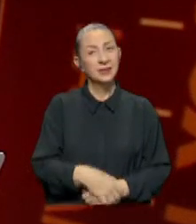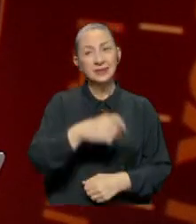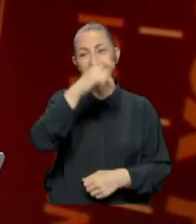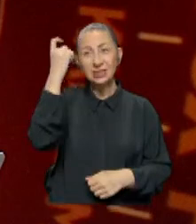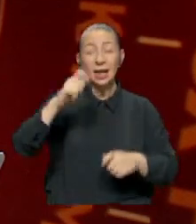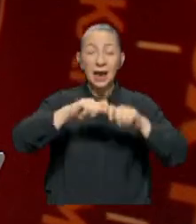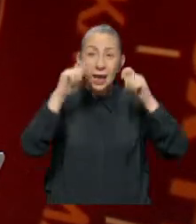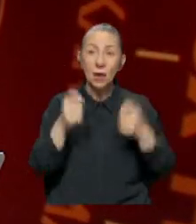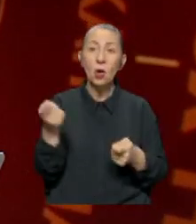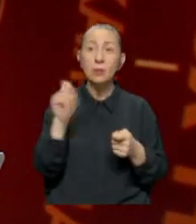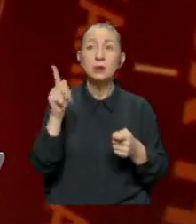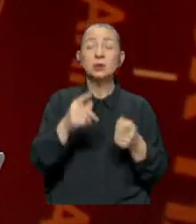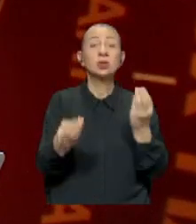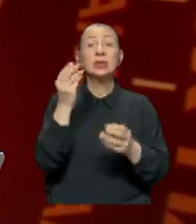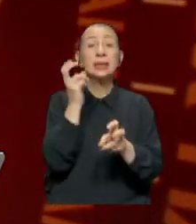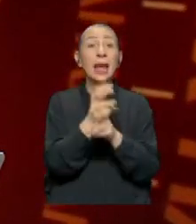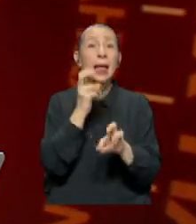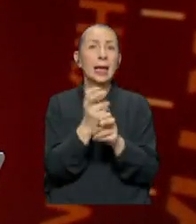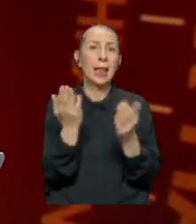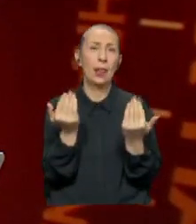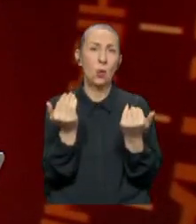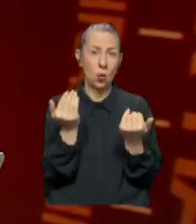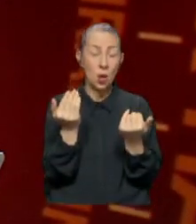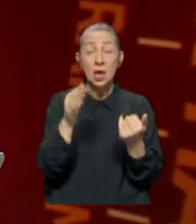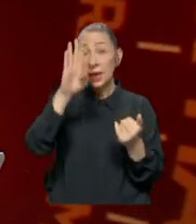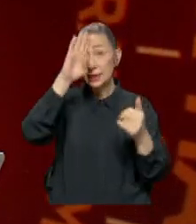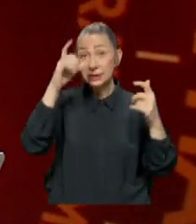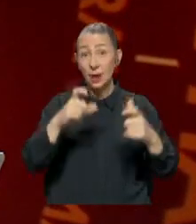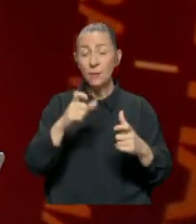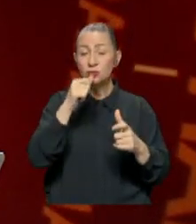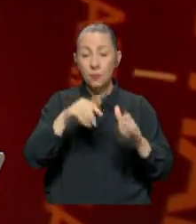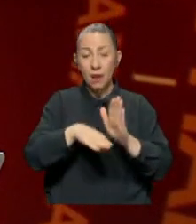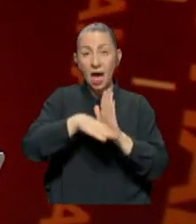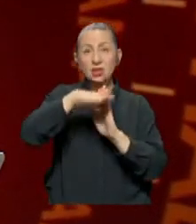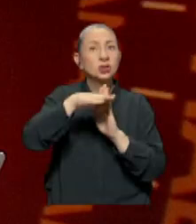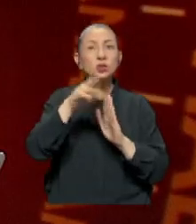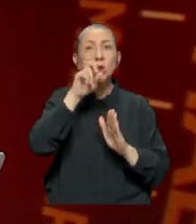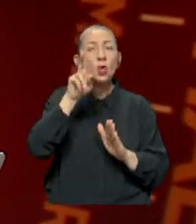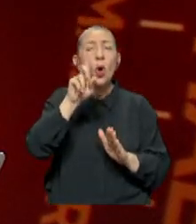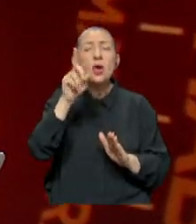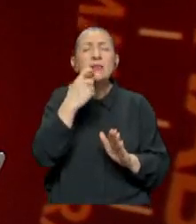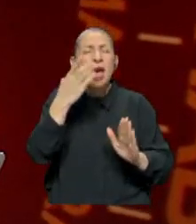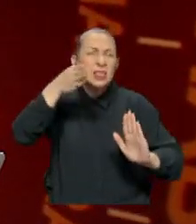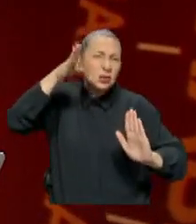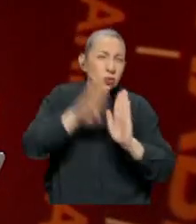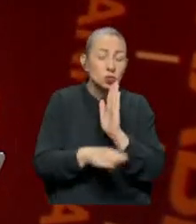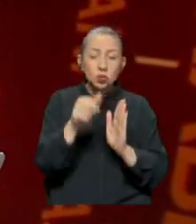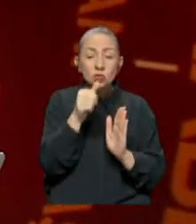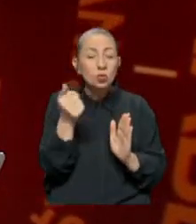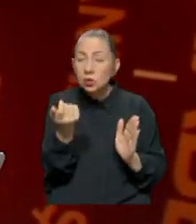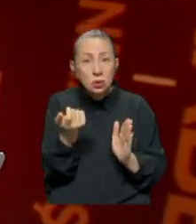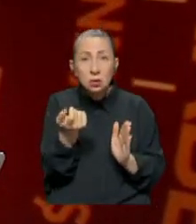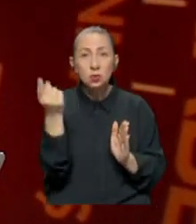Sıcaklık rekorları peş peşe geliyor, tehlike çanları çalıyor. İstanbul'daki barajlar son 10 yılın en düşük seviyesinde. Su